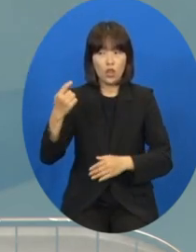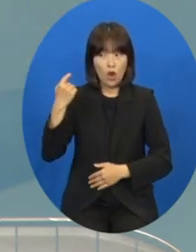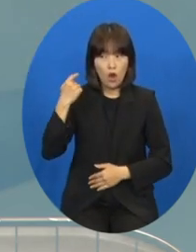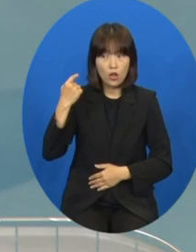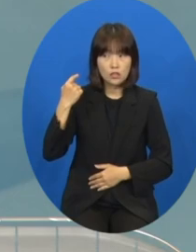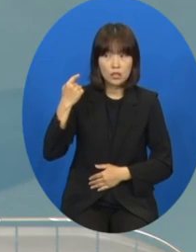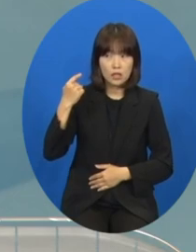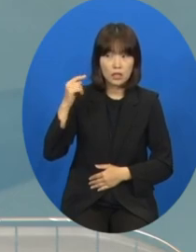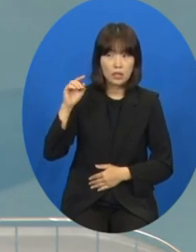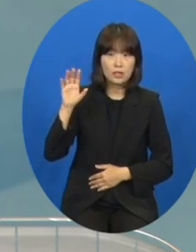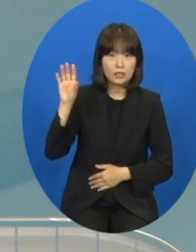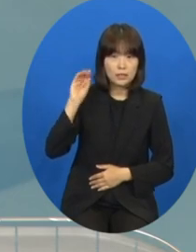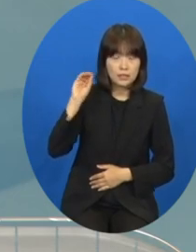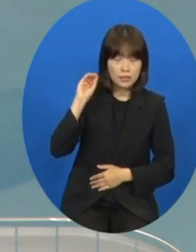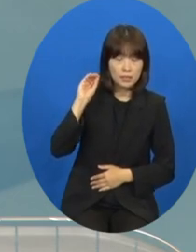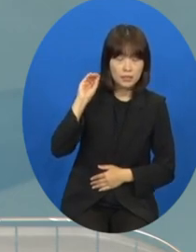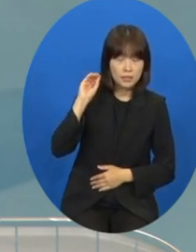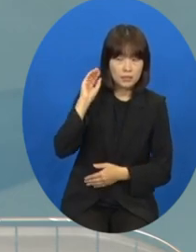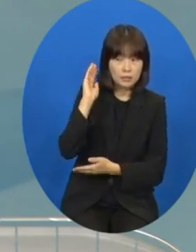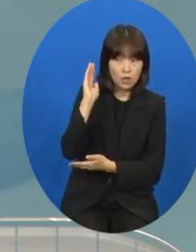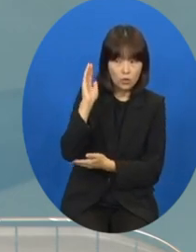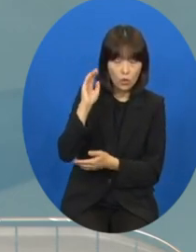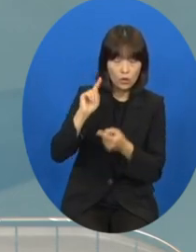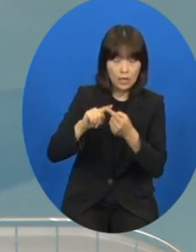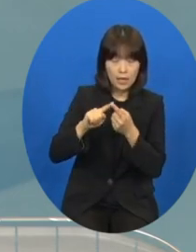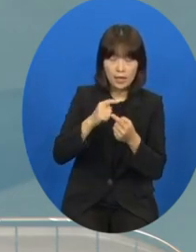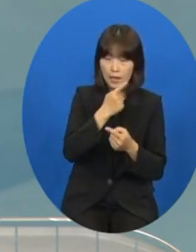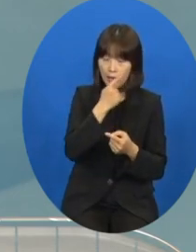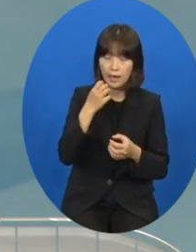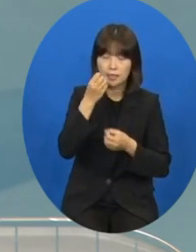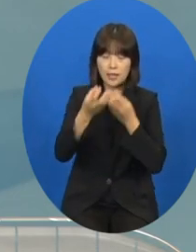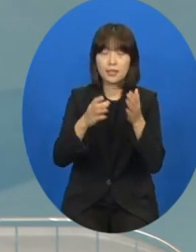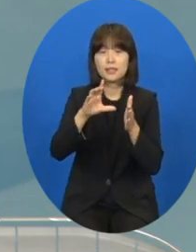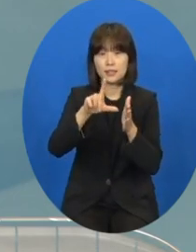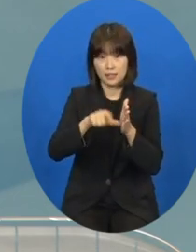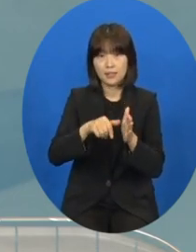은혜 받은 간증하는 시간이 있었습니다. 근데